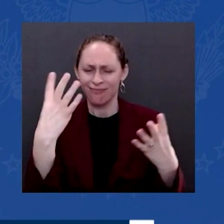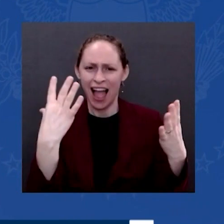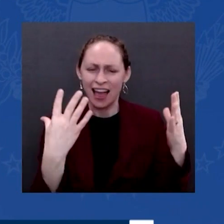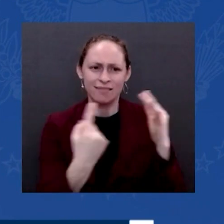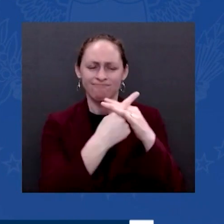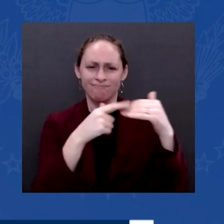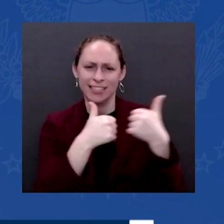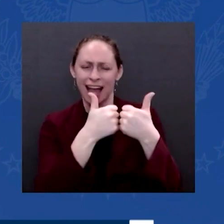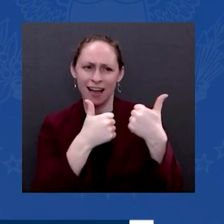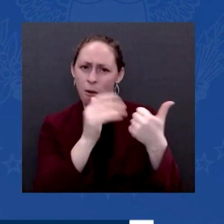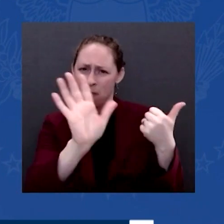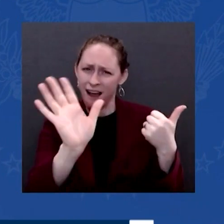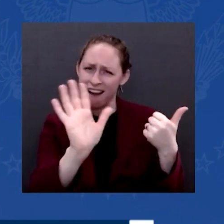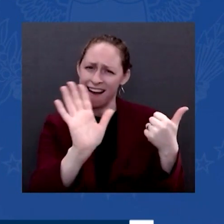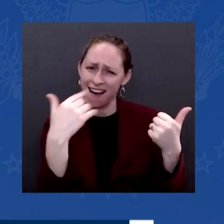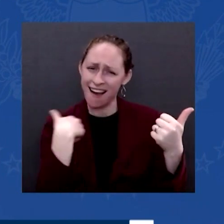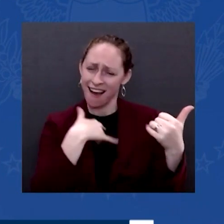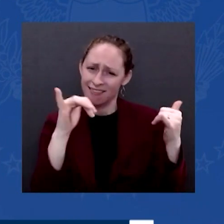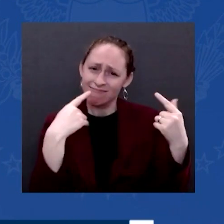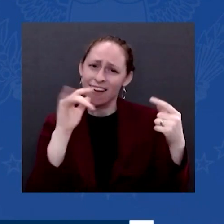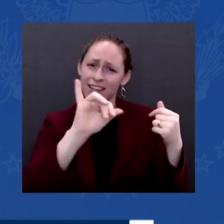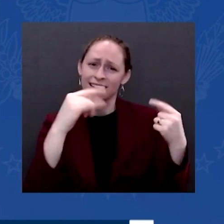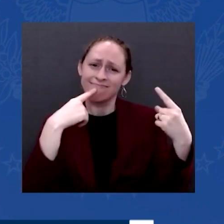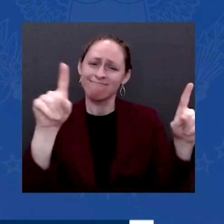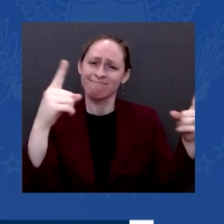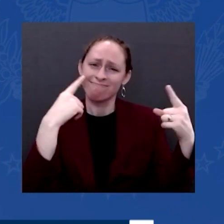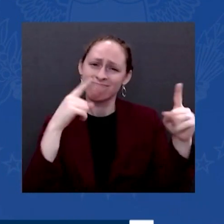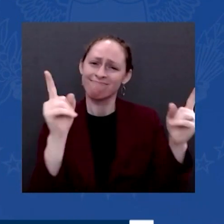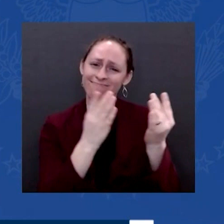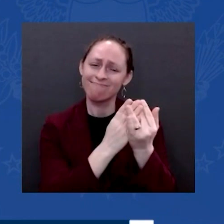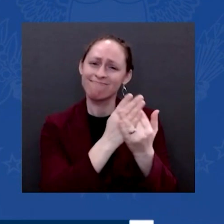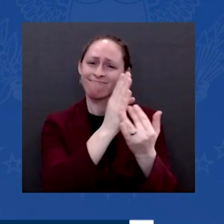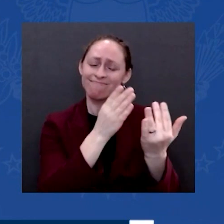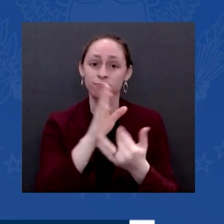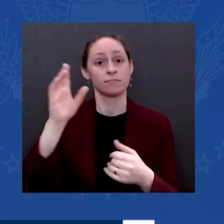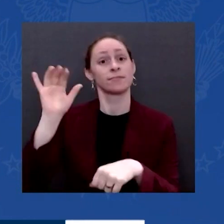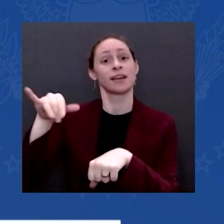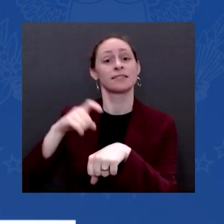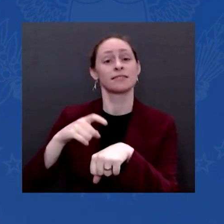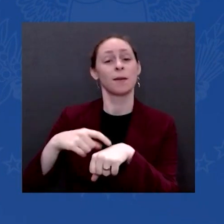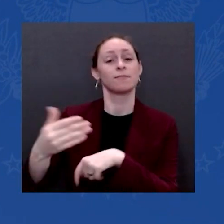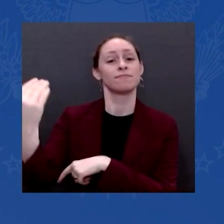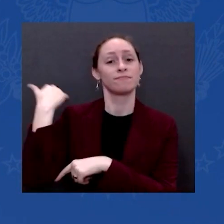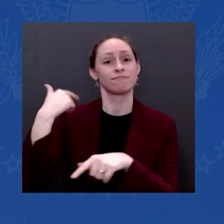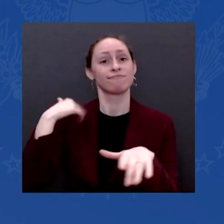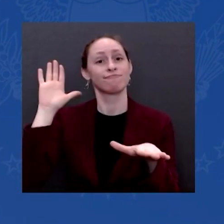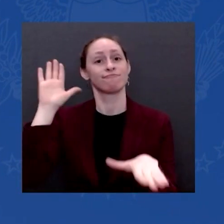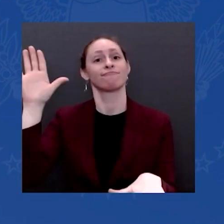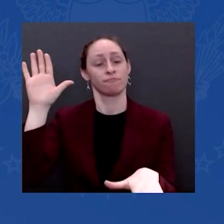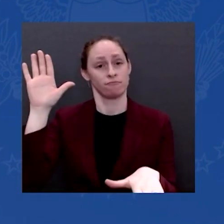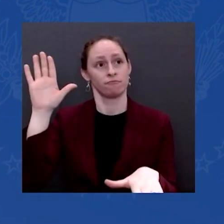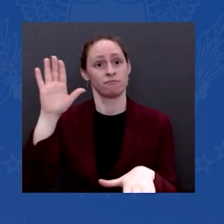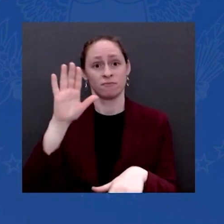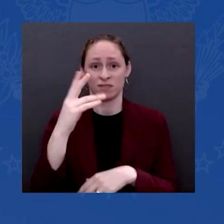Kiedy zaczynałem prezydenturę, 2 miliony Amerykanów było zaszczepionych. Obecnie 210 milionów jest w pełni zaszczepionych, to jest